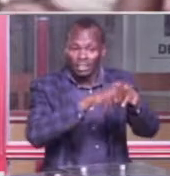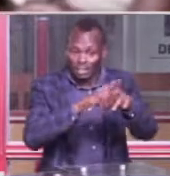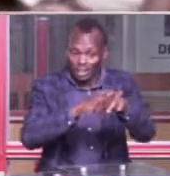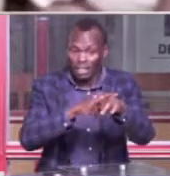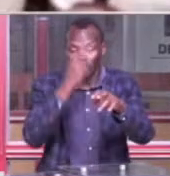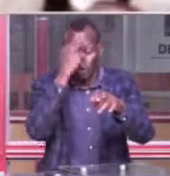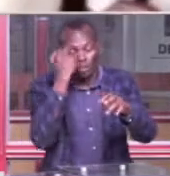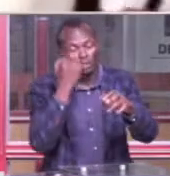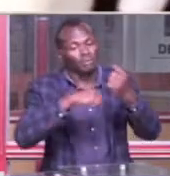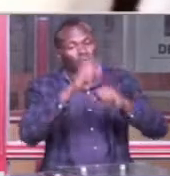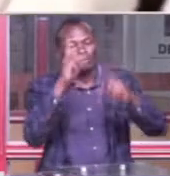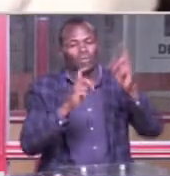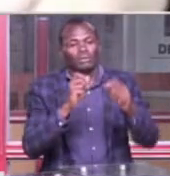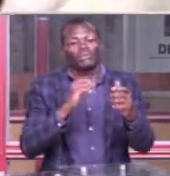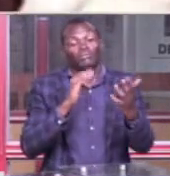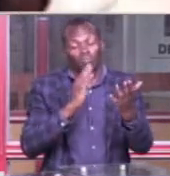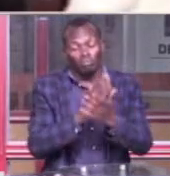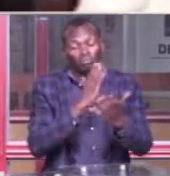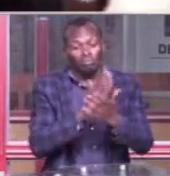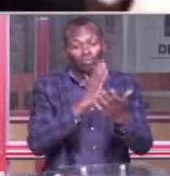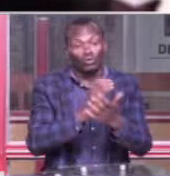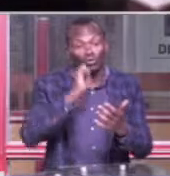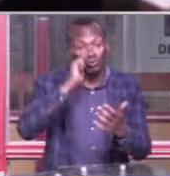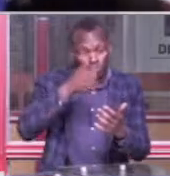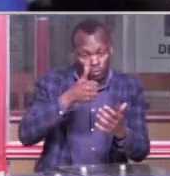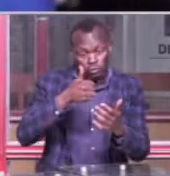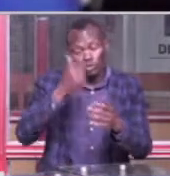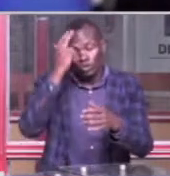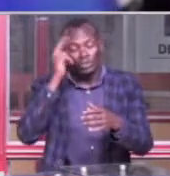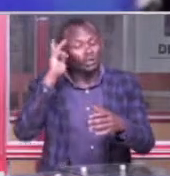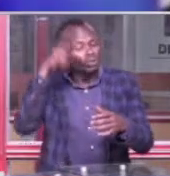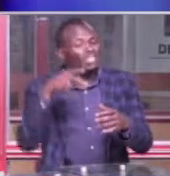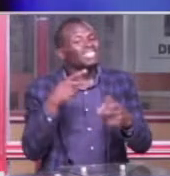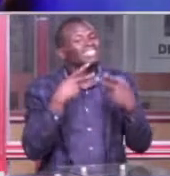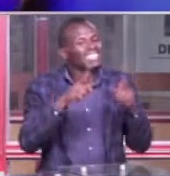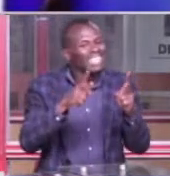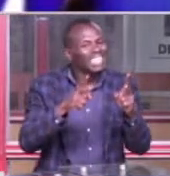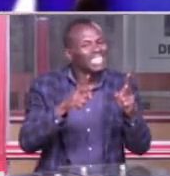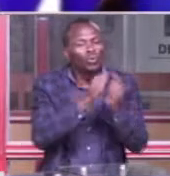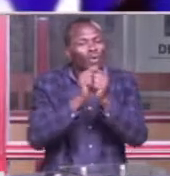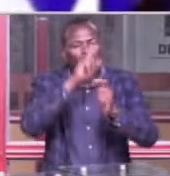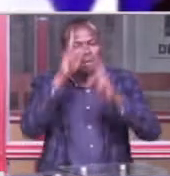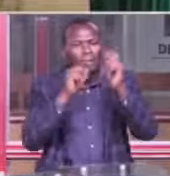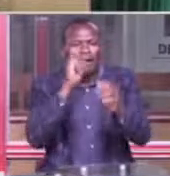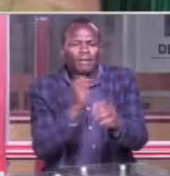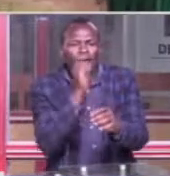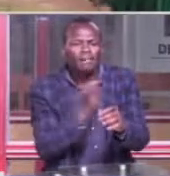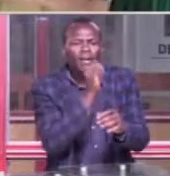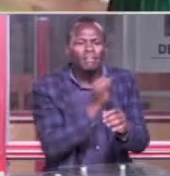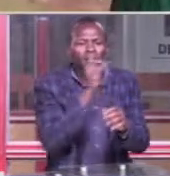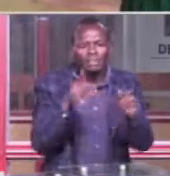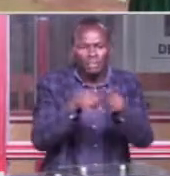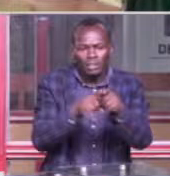scouts. Olunaku lw'enkya abayizi baakutandika n'ekigezo ky'olulimi oluwalabu ate olw'eggulo baddemu n'ekigezo ekya Islamic Education olunaku